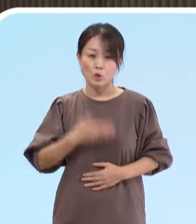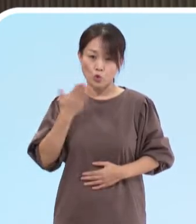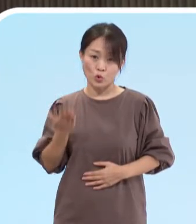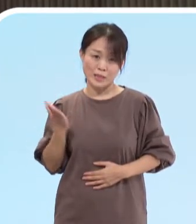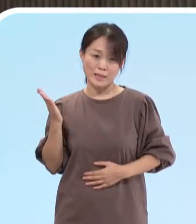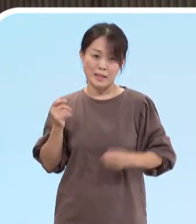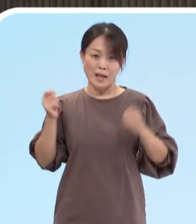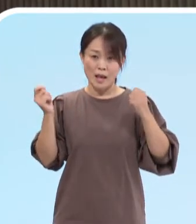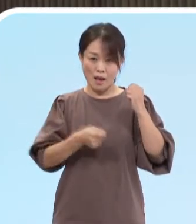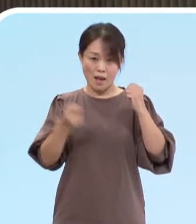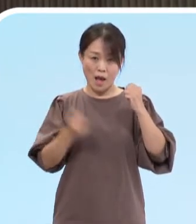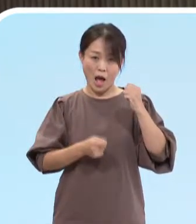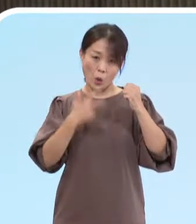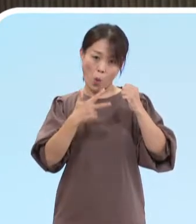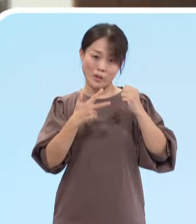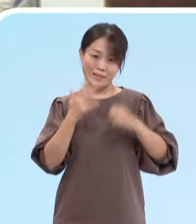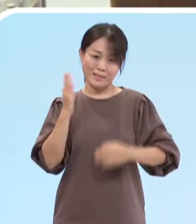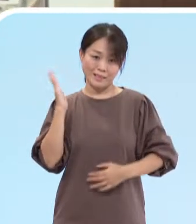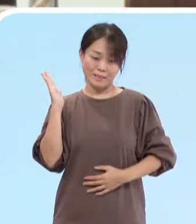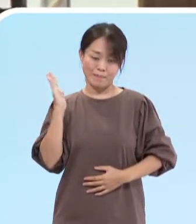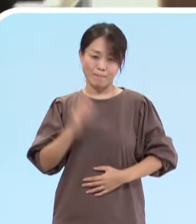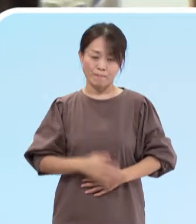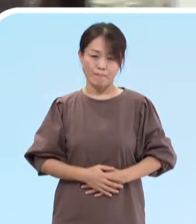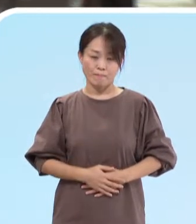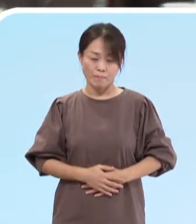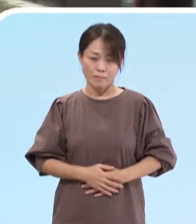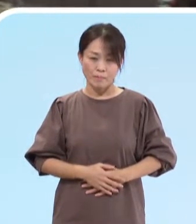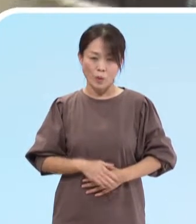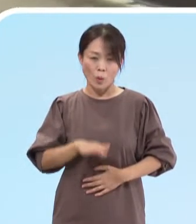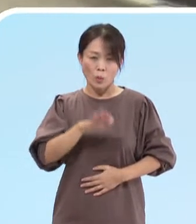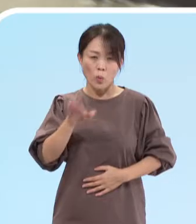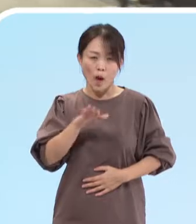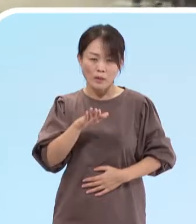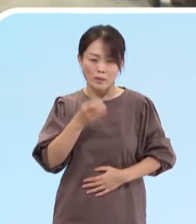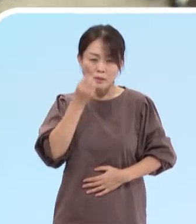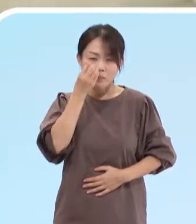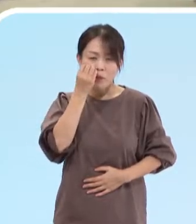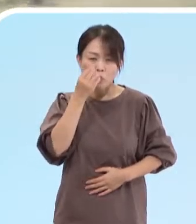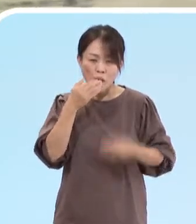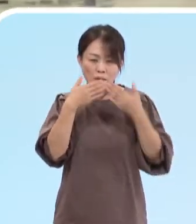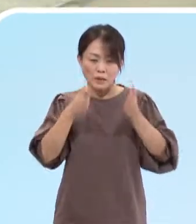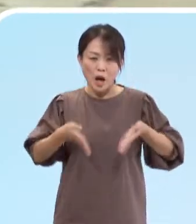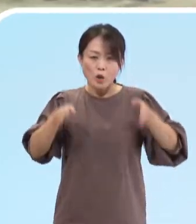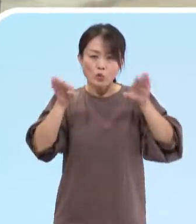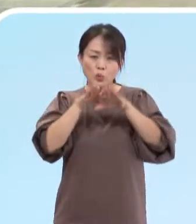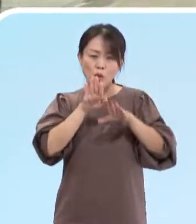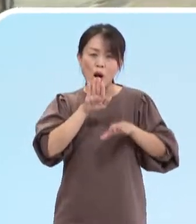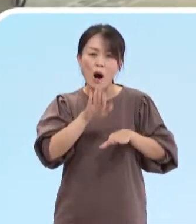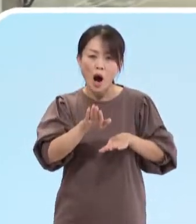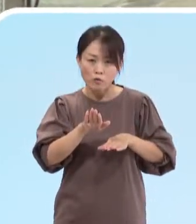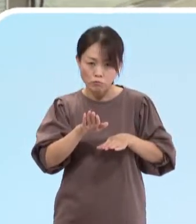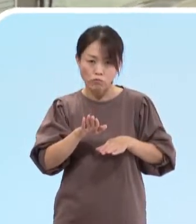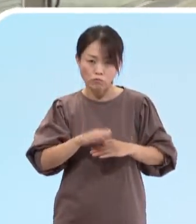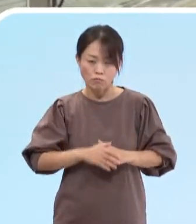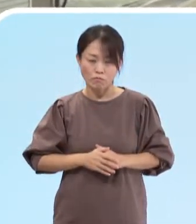続いては赤穂市にやってきました。何やらこの辺りに変わった博物館があるそう